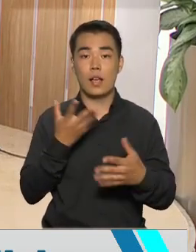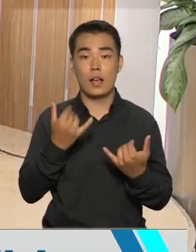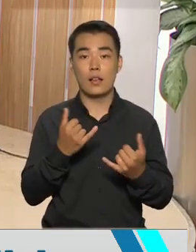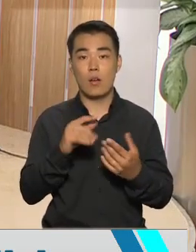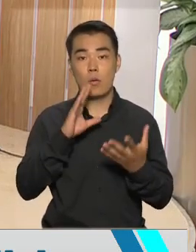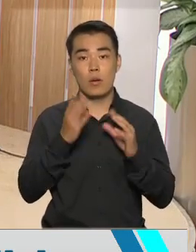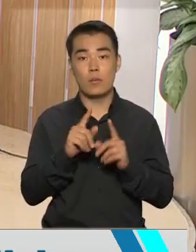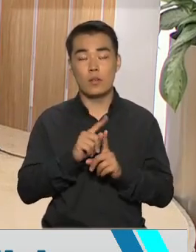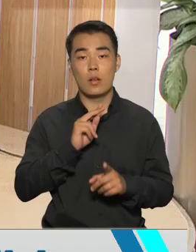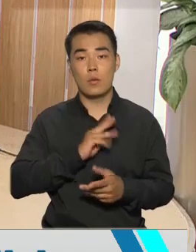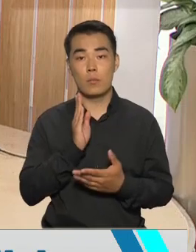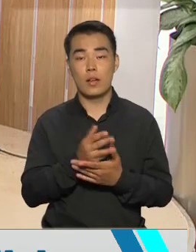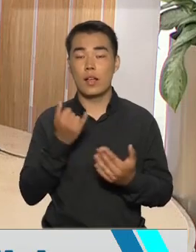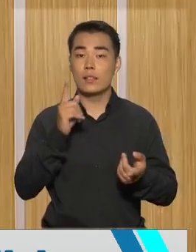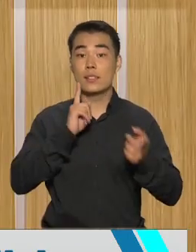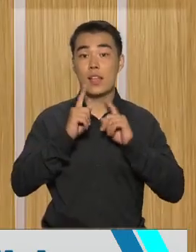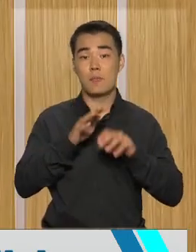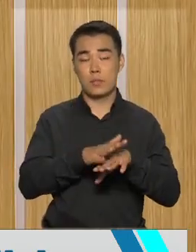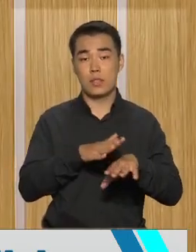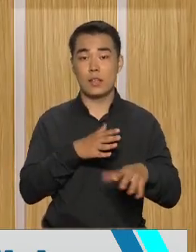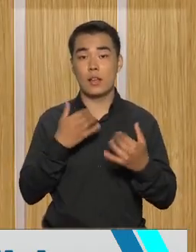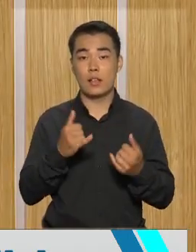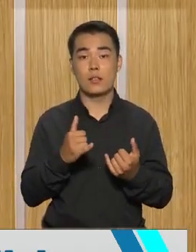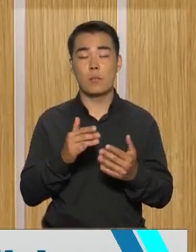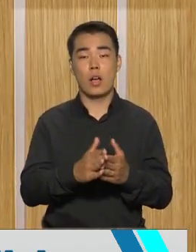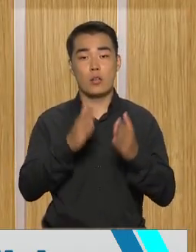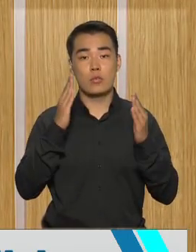атат. Эми саммитке өткөн